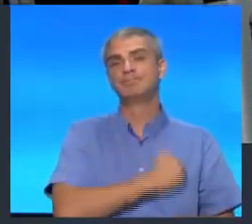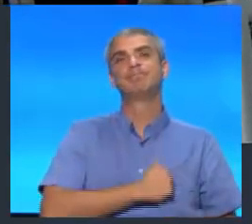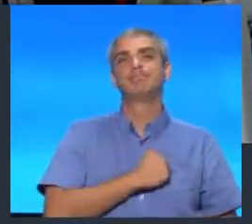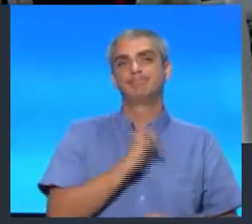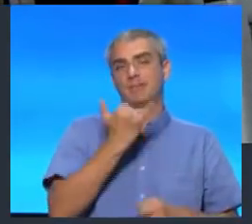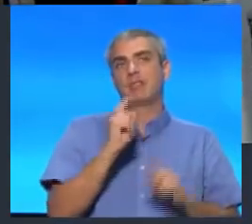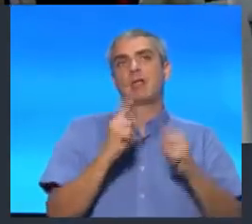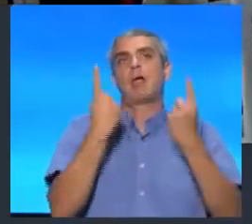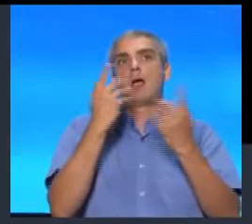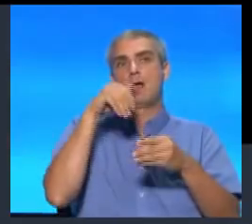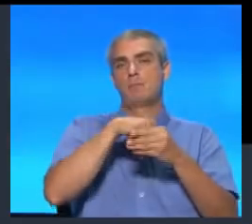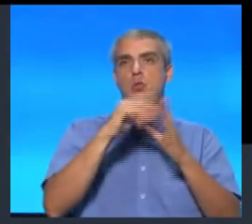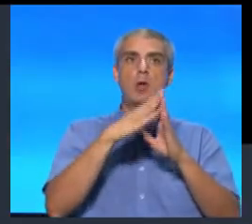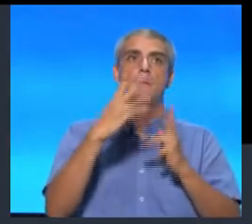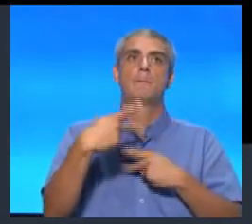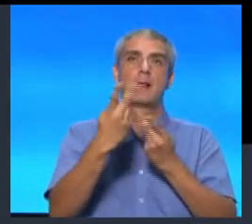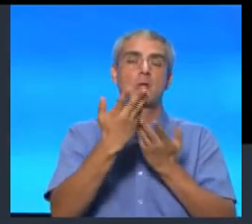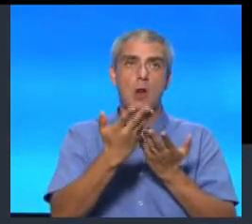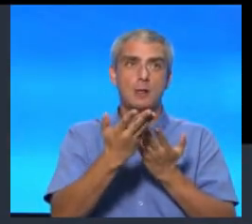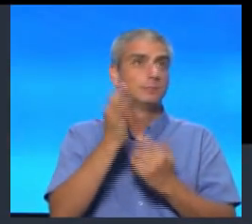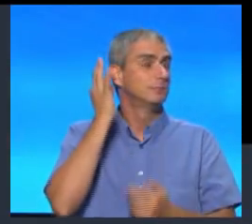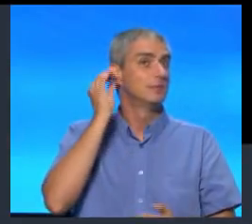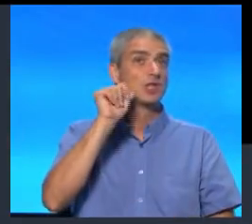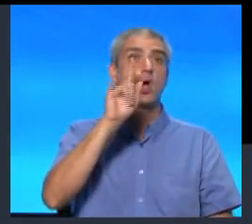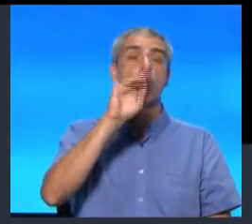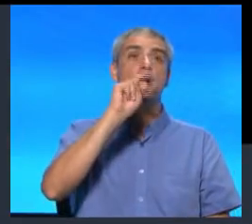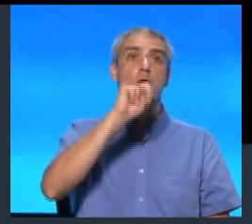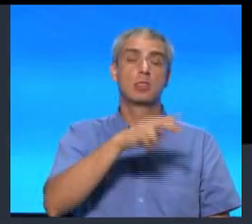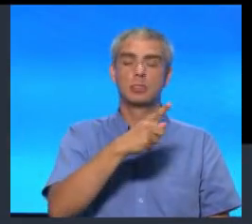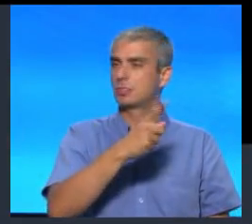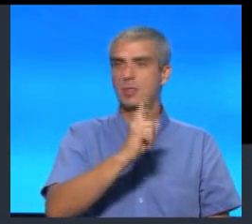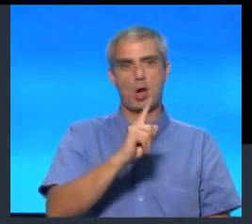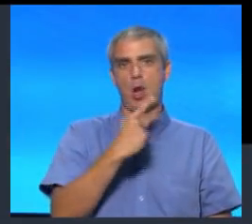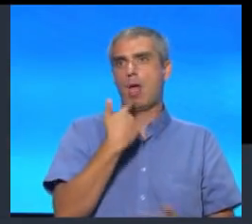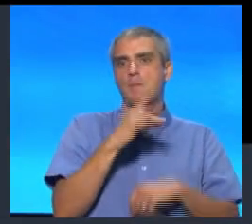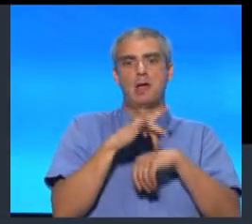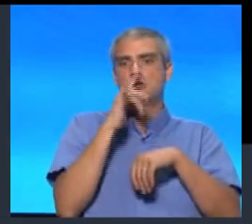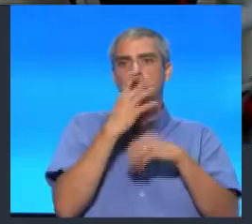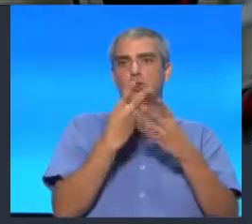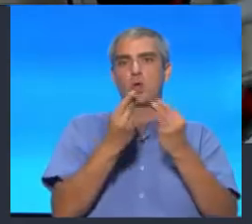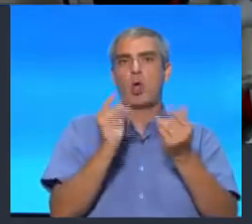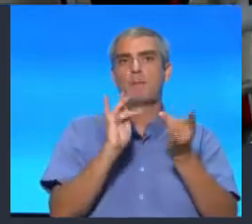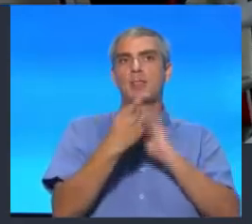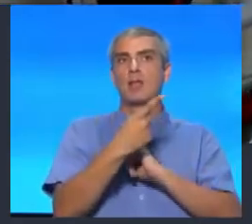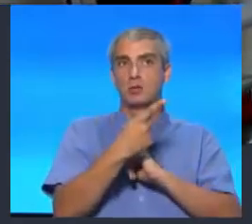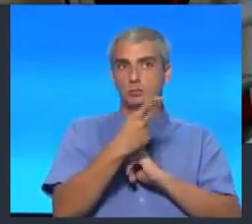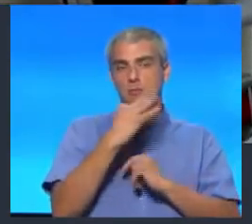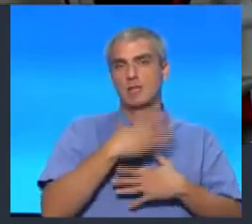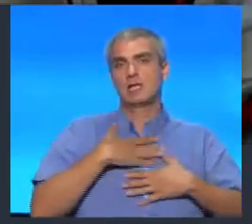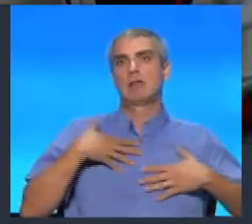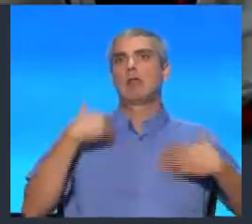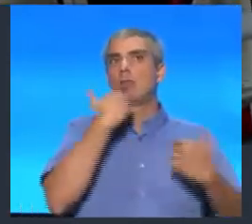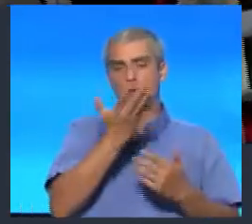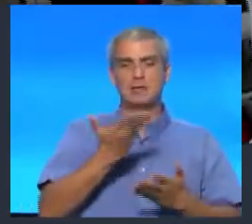התרחש המקרה בבית החולים. גברת אוחיון, אומרים ברזילאי, לא העידה על רגישות לחומר הניגוד. כשחשה ברע,